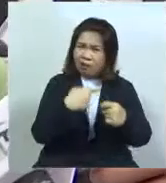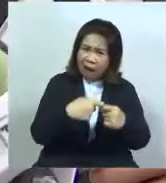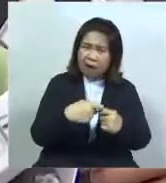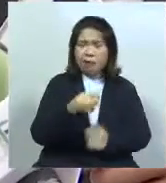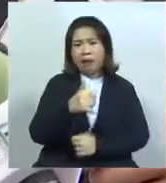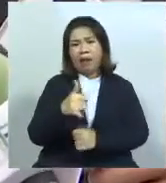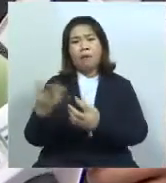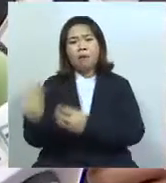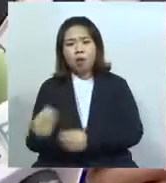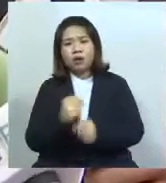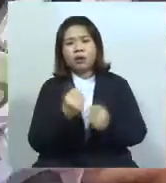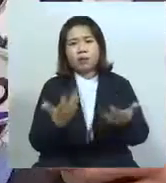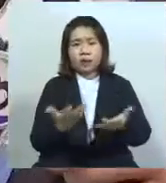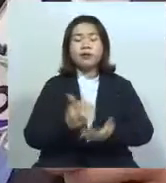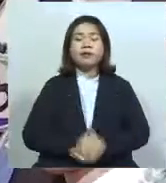สองด้านนะ